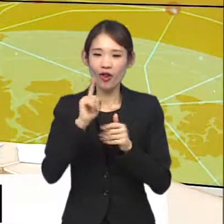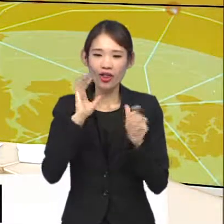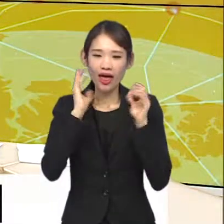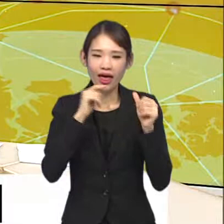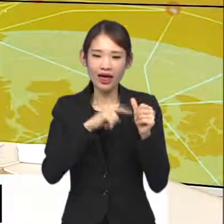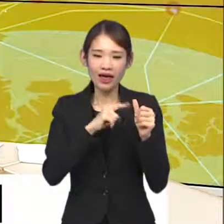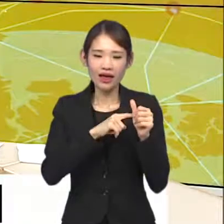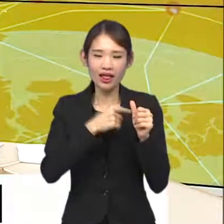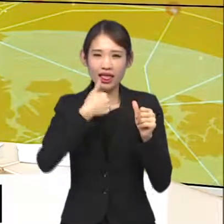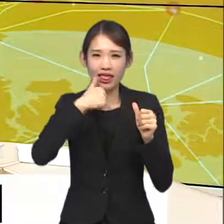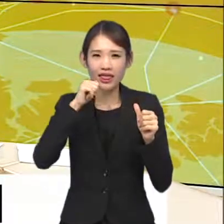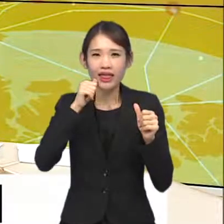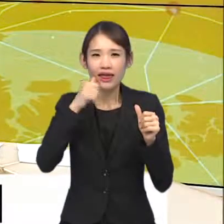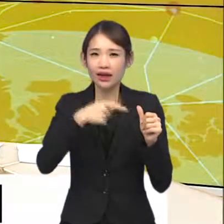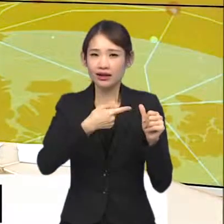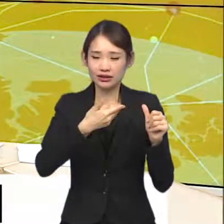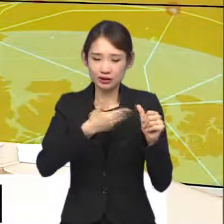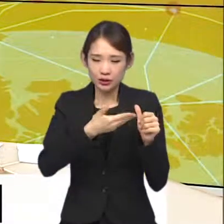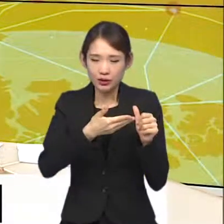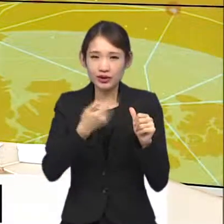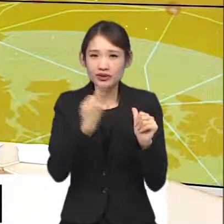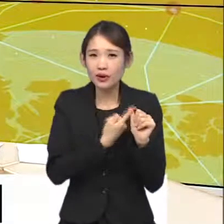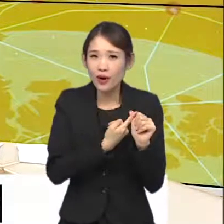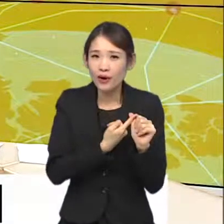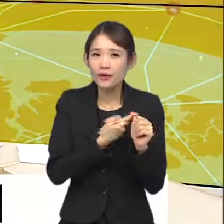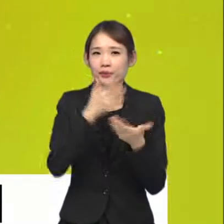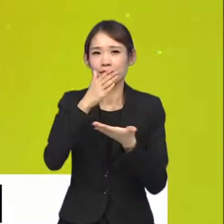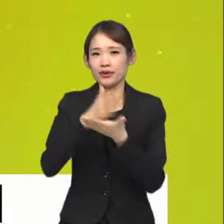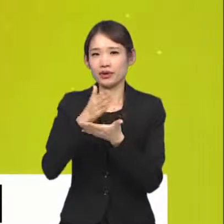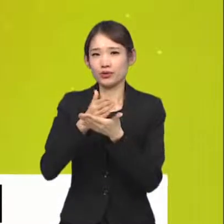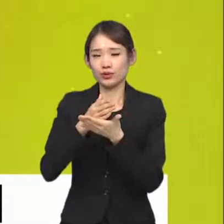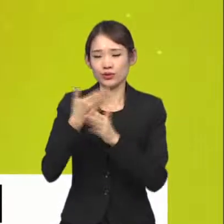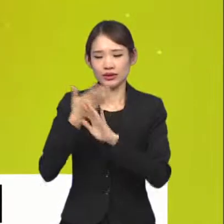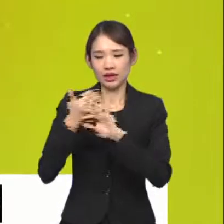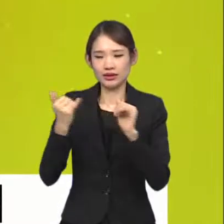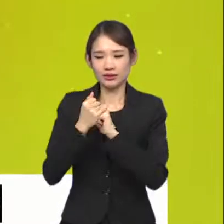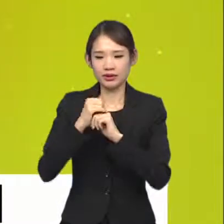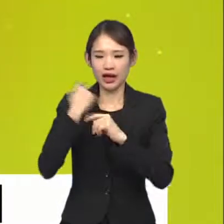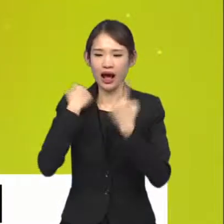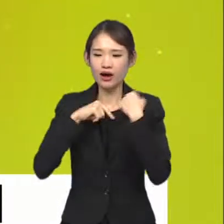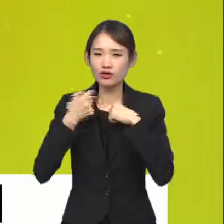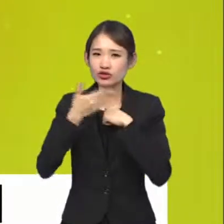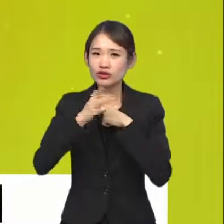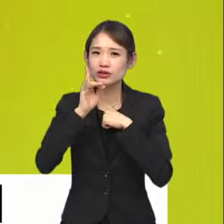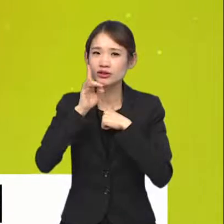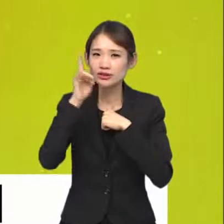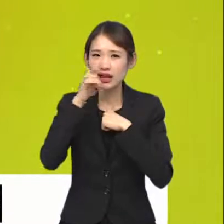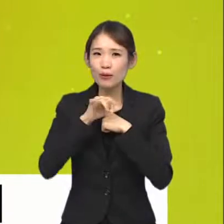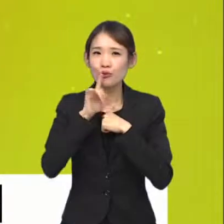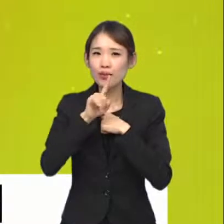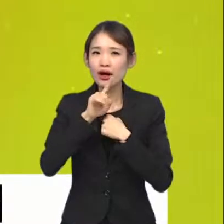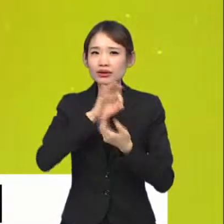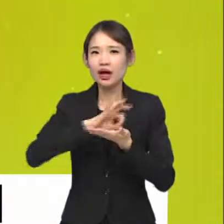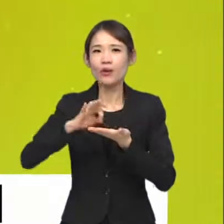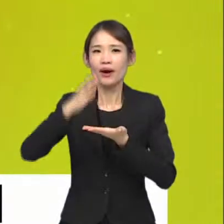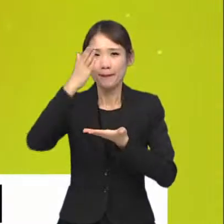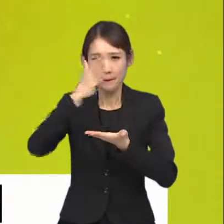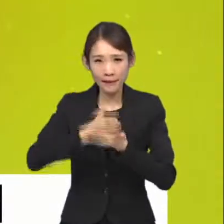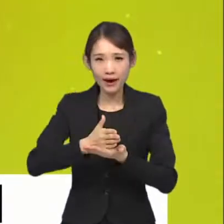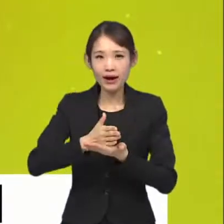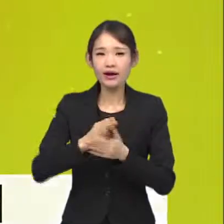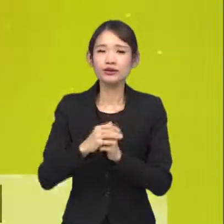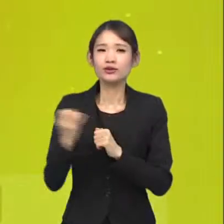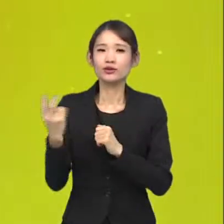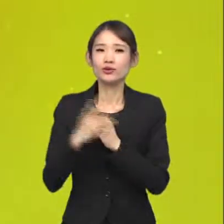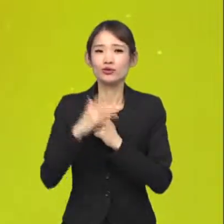아니면 이렇게 남에게 상처가 되는 언행을 한다든지 에 고런 부분들을 좀 조심해 주시고